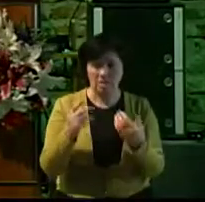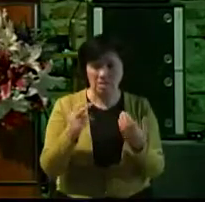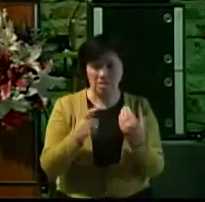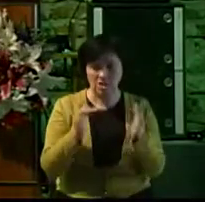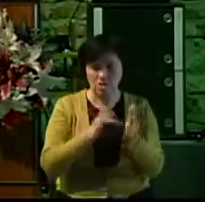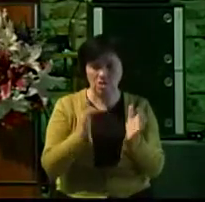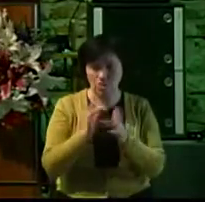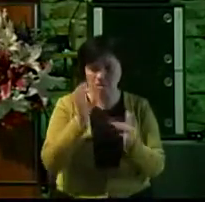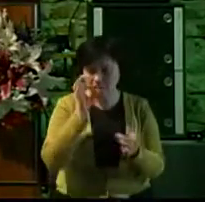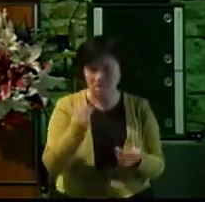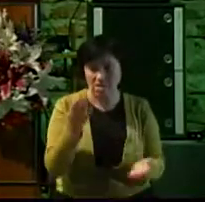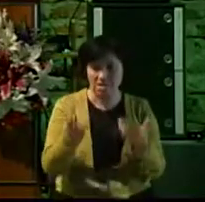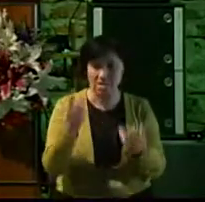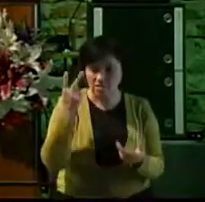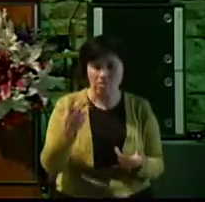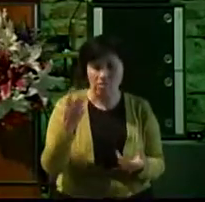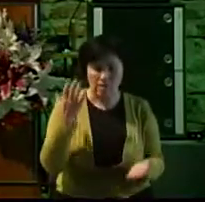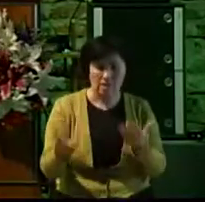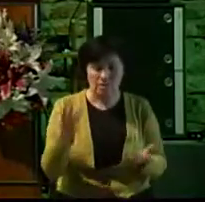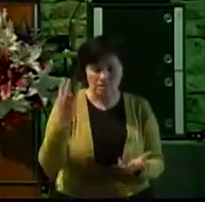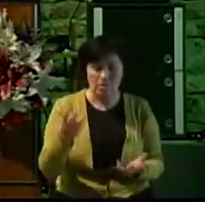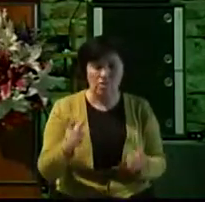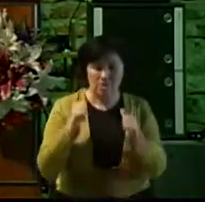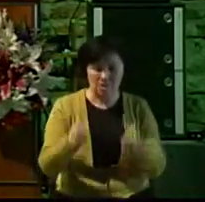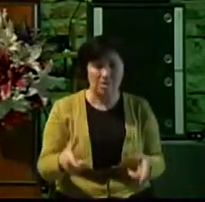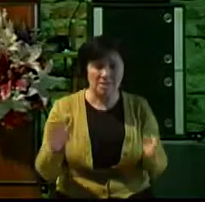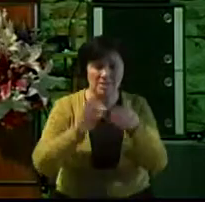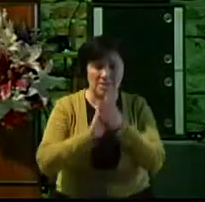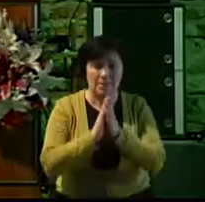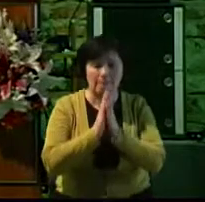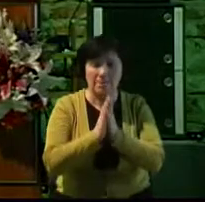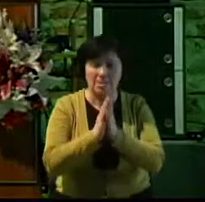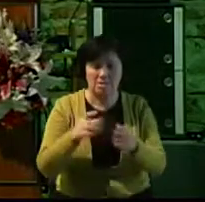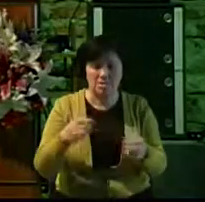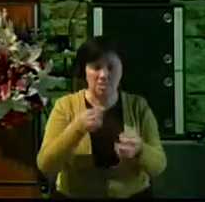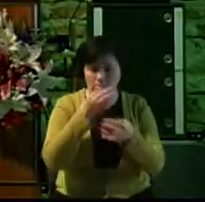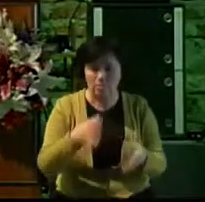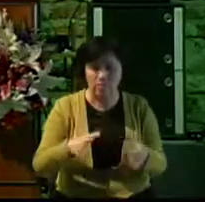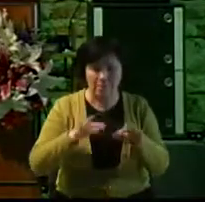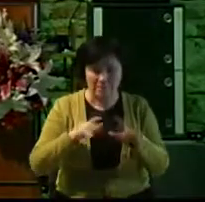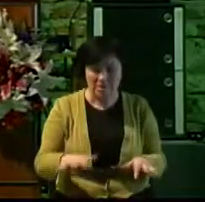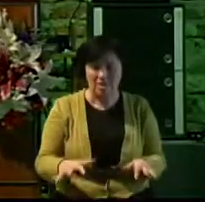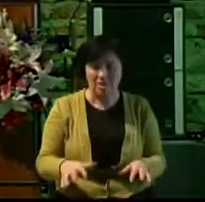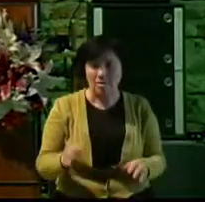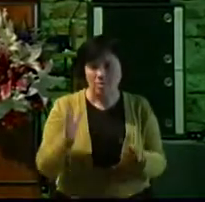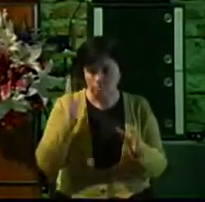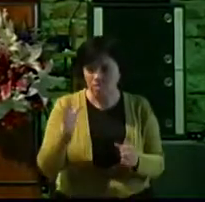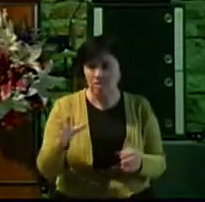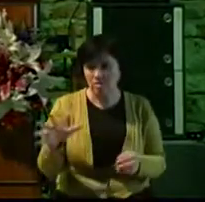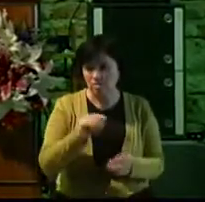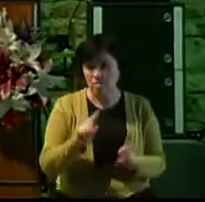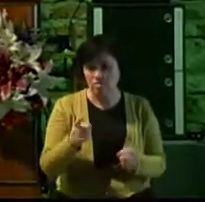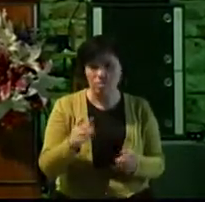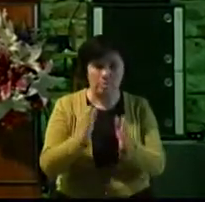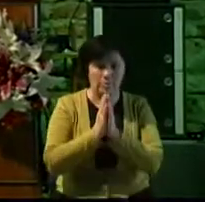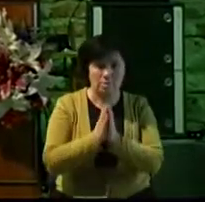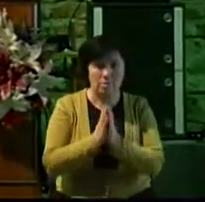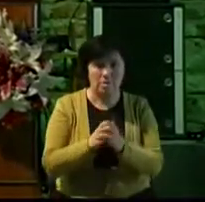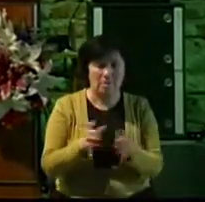и признавать свой грех, чтобы помочь ему это сделать. И вот в 19 стихе Господь говорит: «Истинно также говорю